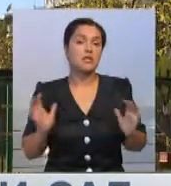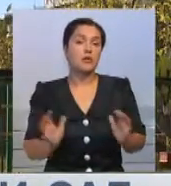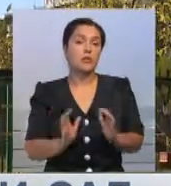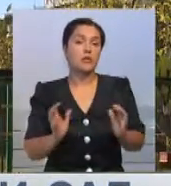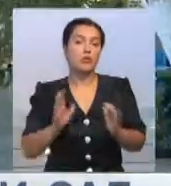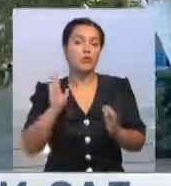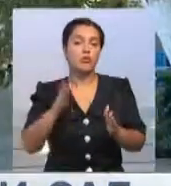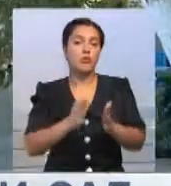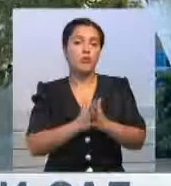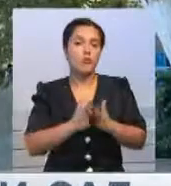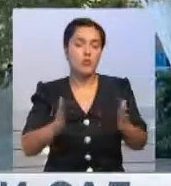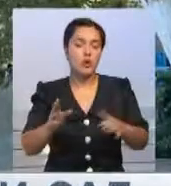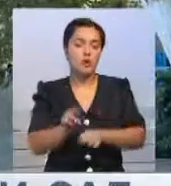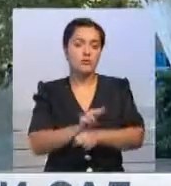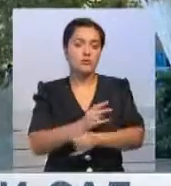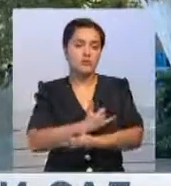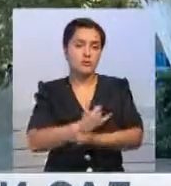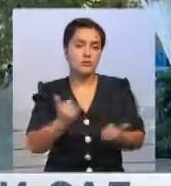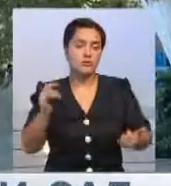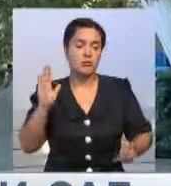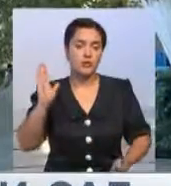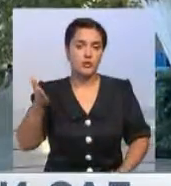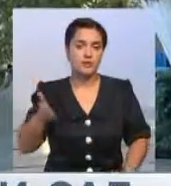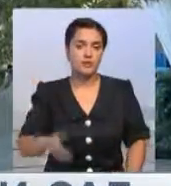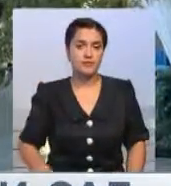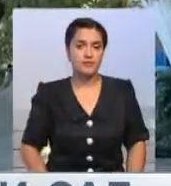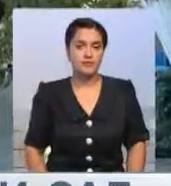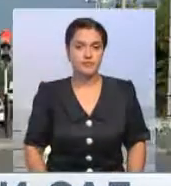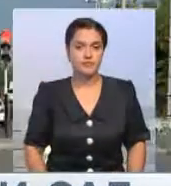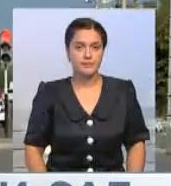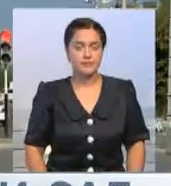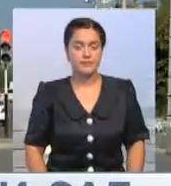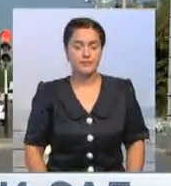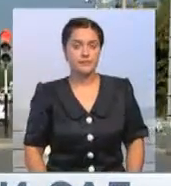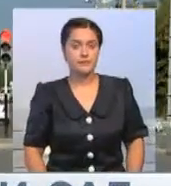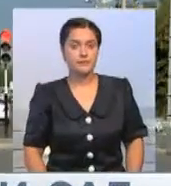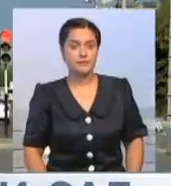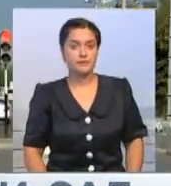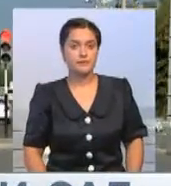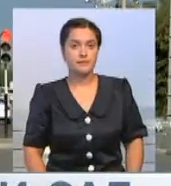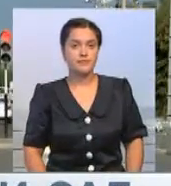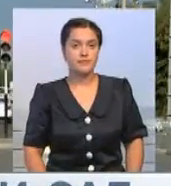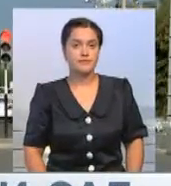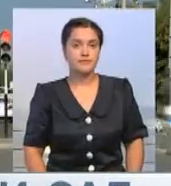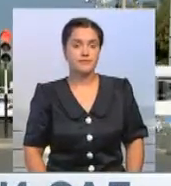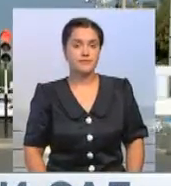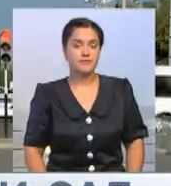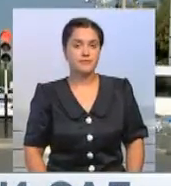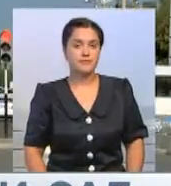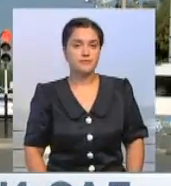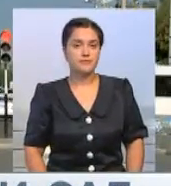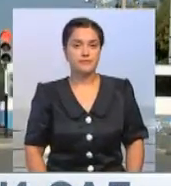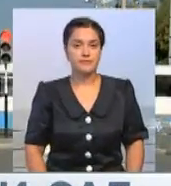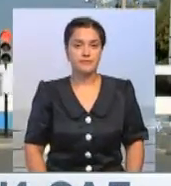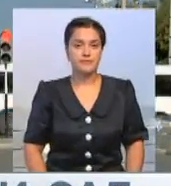охватить еще большее количество детских садов. Ербулабишев, Самат Аспанов, Марат Игликов из Павлодарской области, Хабар 24.